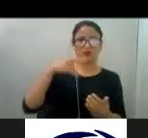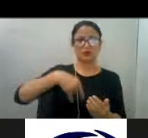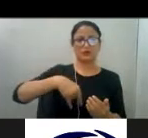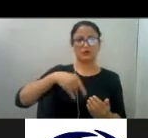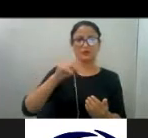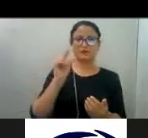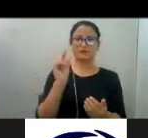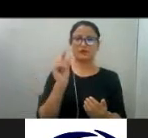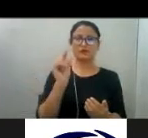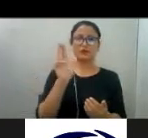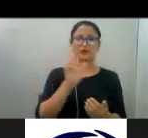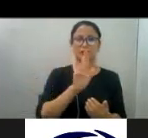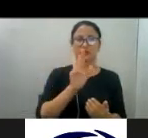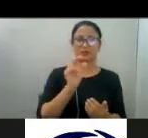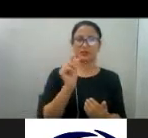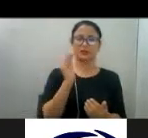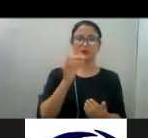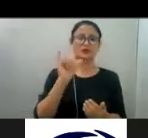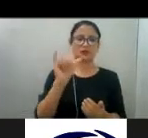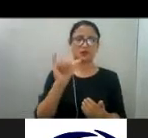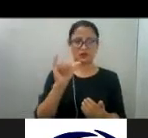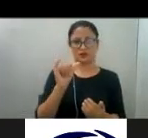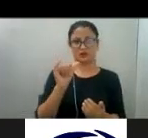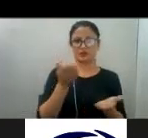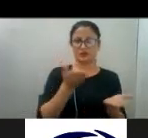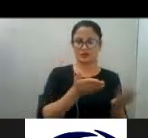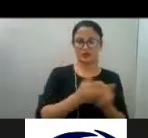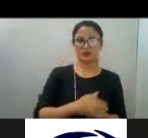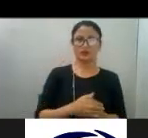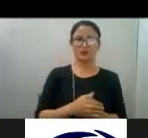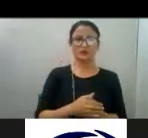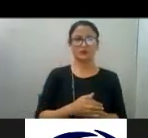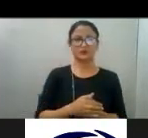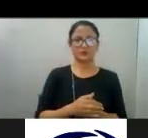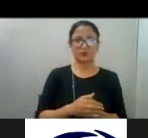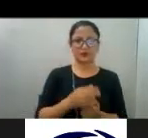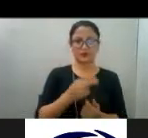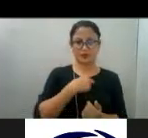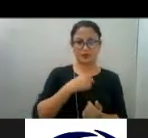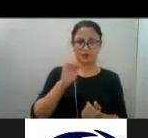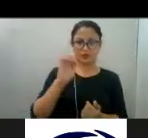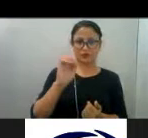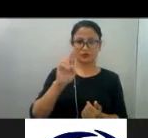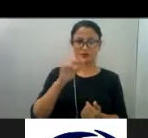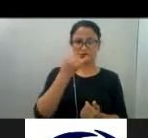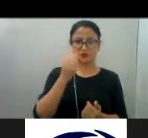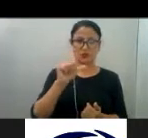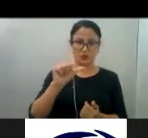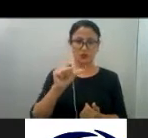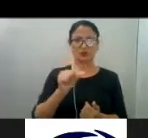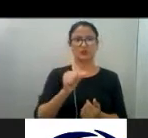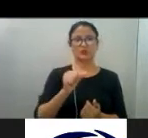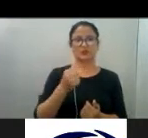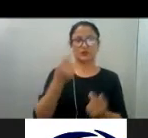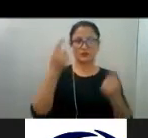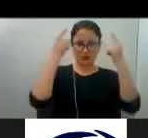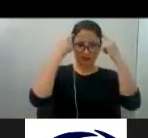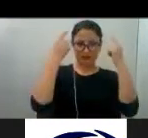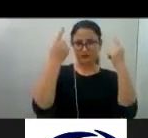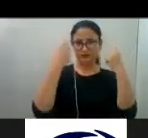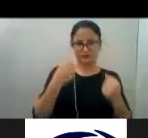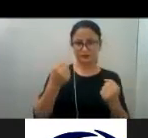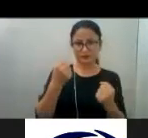इन्स्टिच्युट अफ मेडिसिन डिपार्टमेन्ट अफ साइकियाट्रीका आदरणीय प्रोफेसर डाक्टर सरोज ओझाज्यू, मेन्टल हेल्थ सब